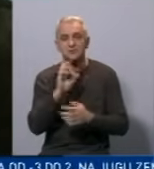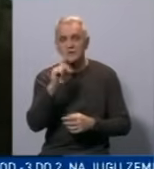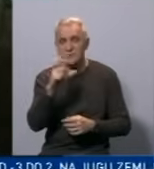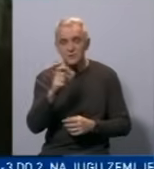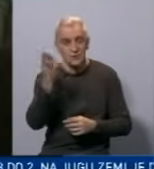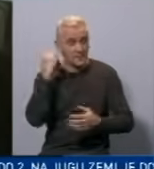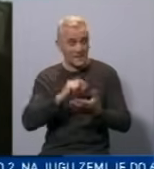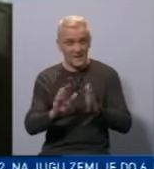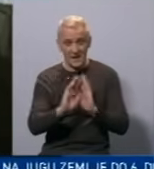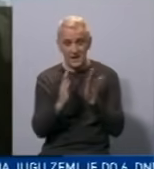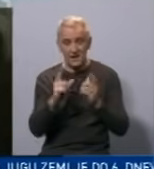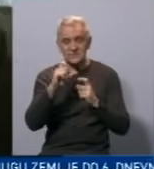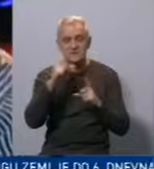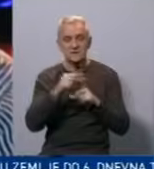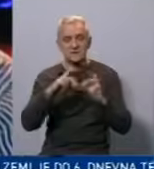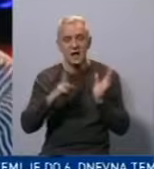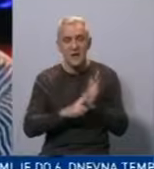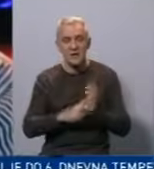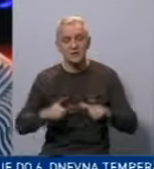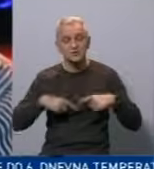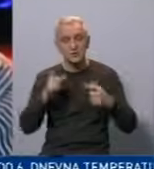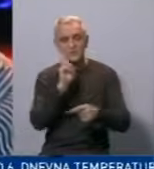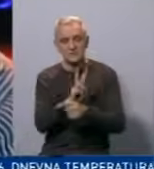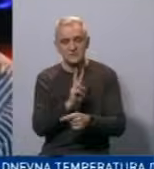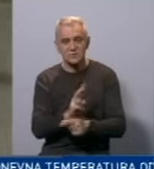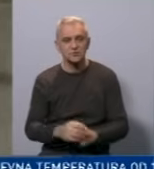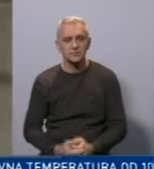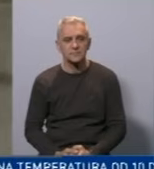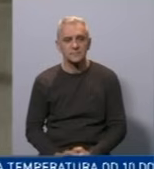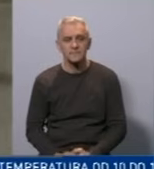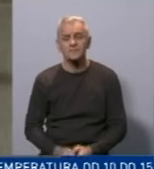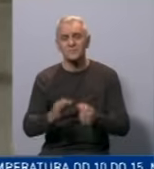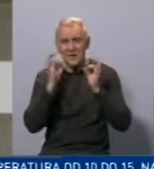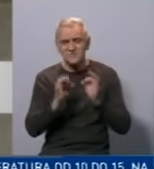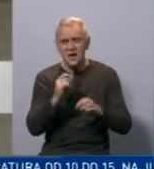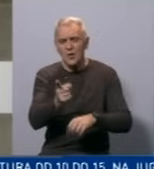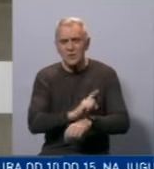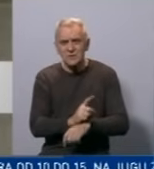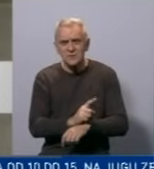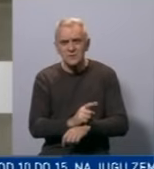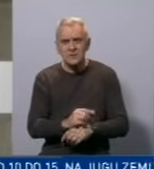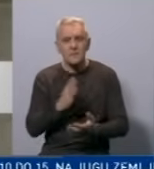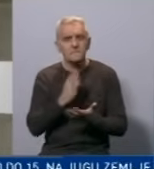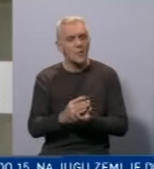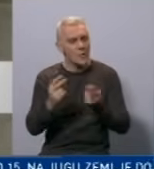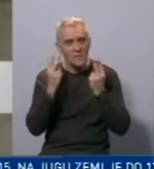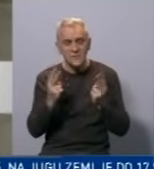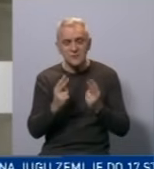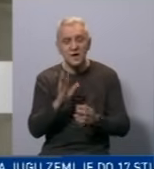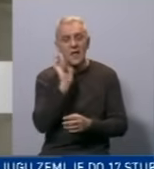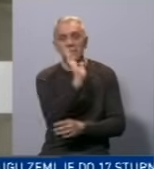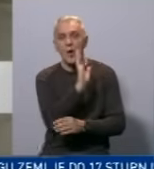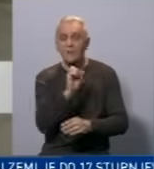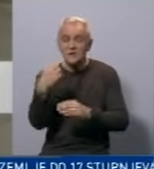nedavno objavljene knjige Sidran, Živjeti, svjedočiti epohu. Svaki taj trenutak je meni bio dragocjeni, njegovi